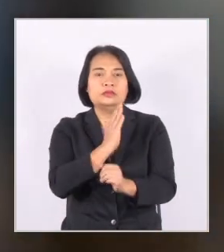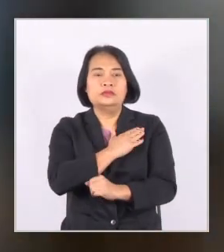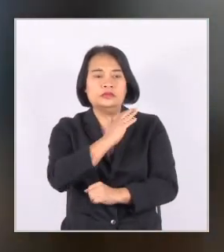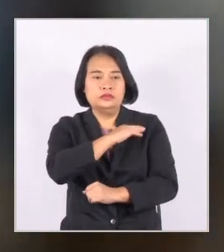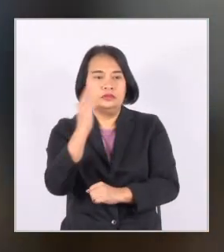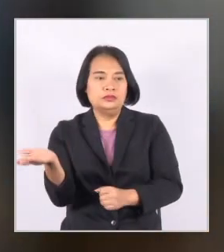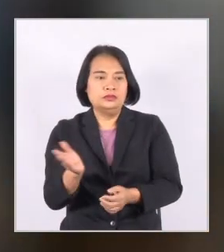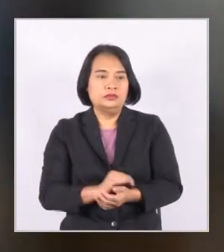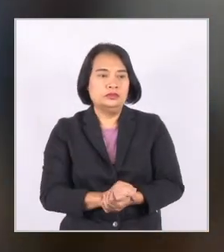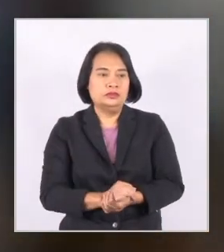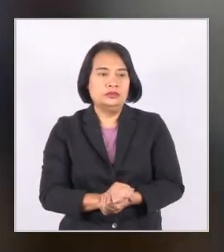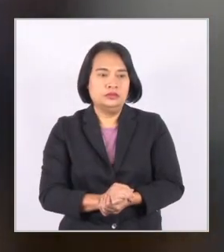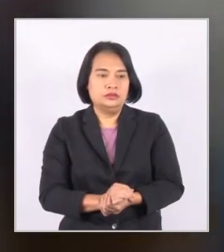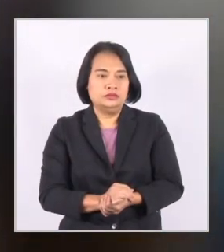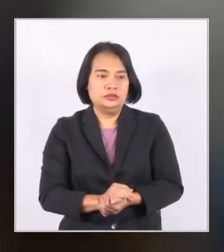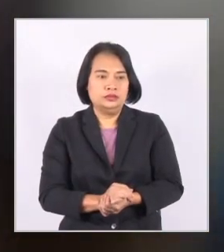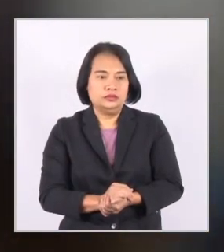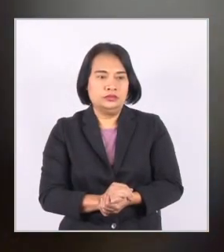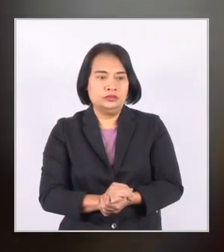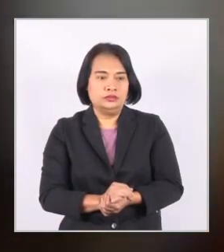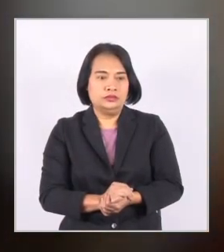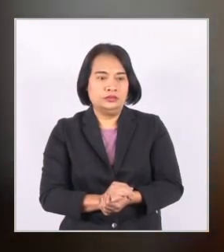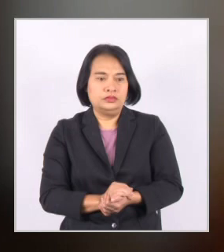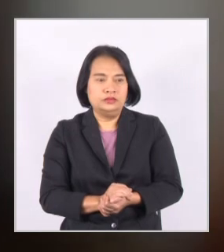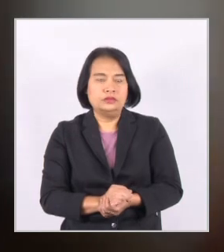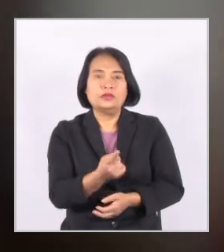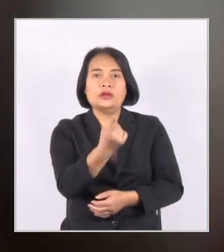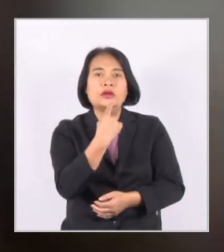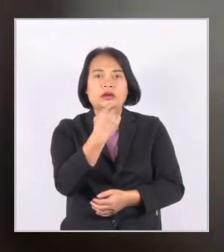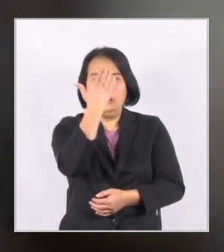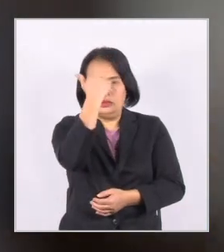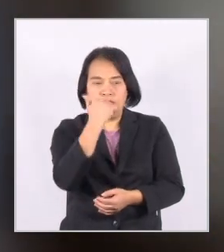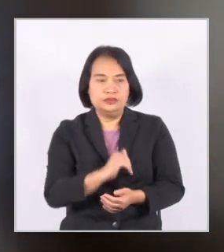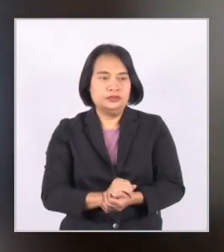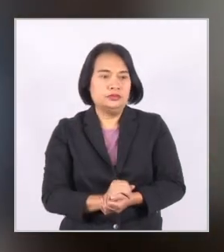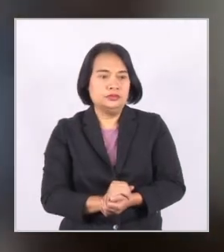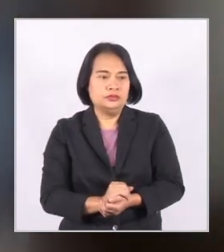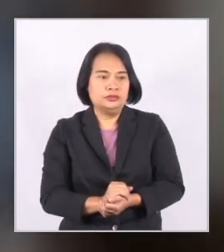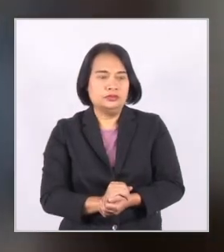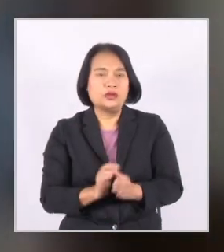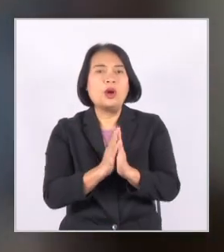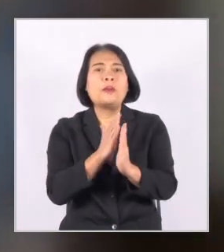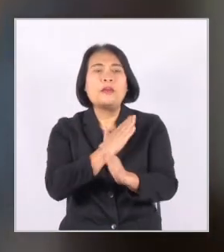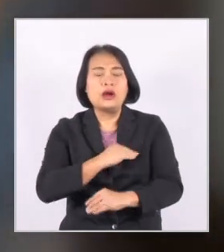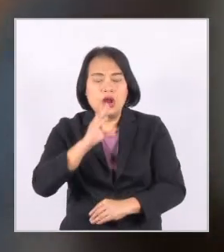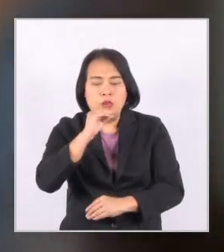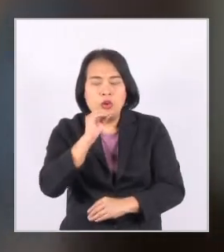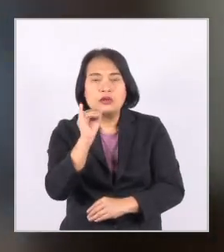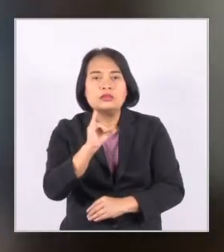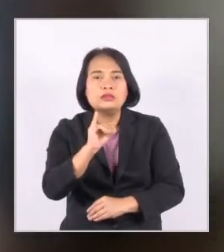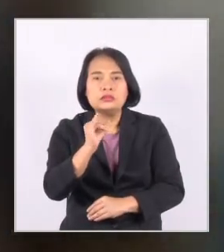ย ว่าจะมาว่าจะรีบหลายตาเลยหลายตาวันนี้ลาเลย